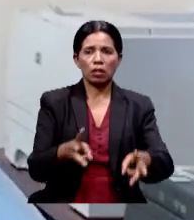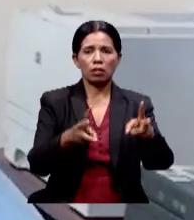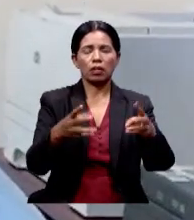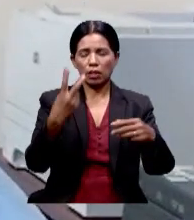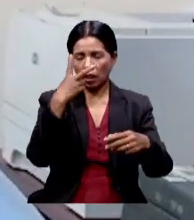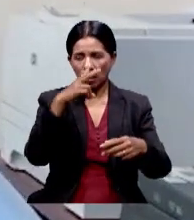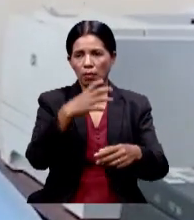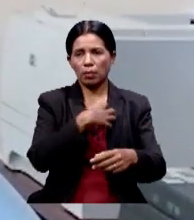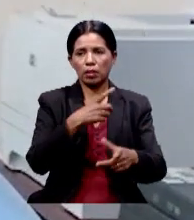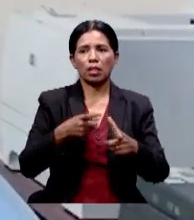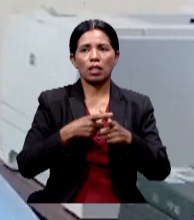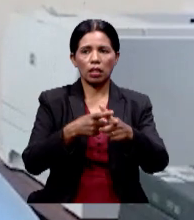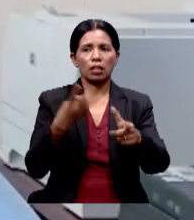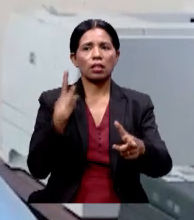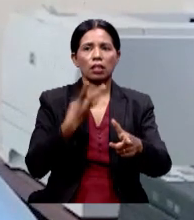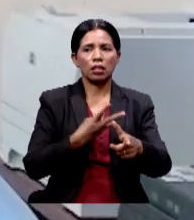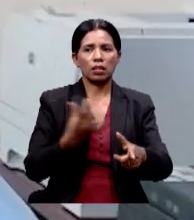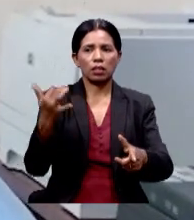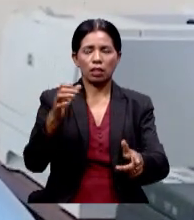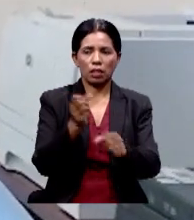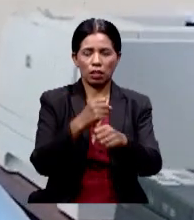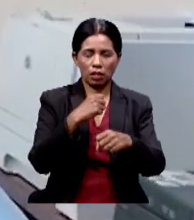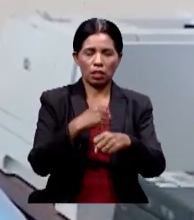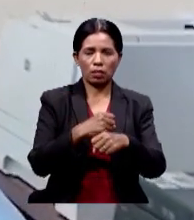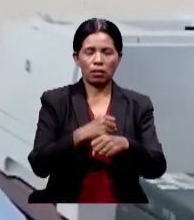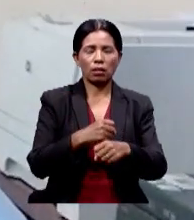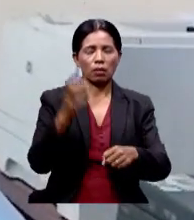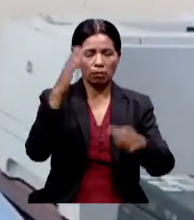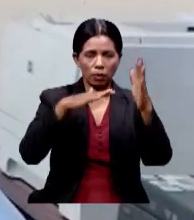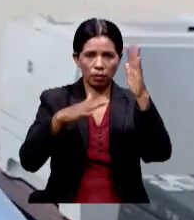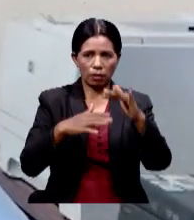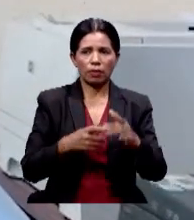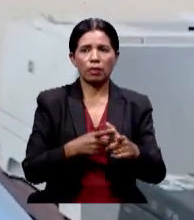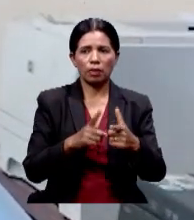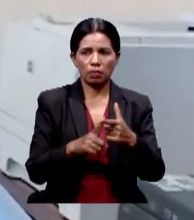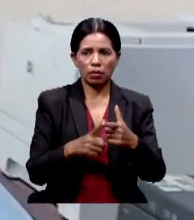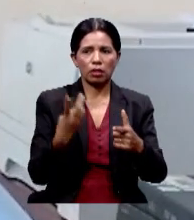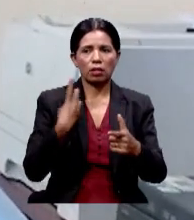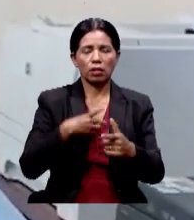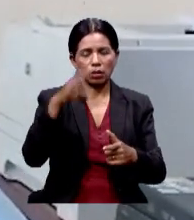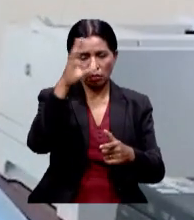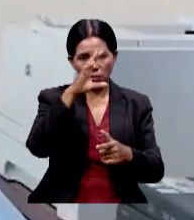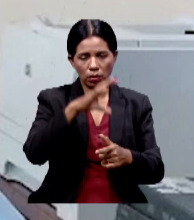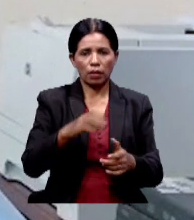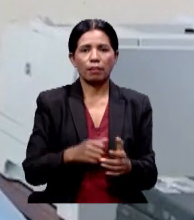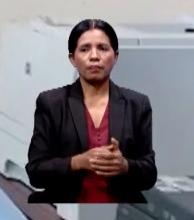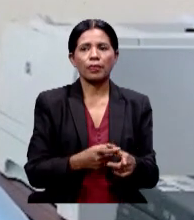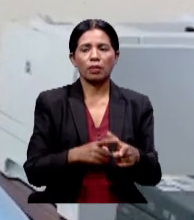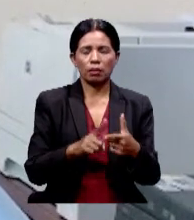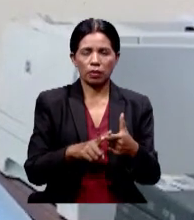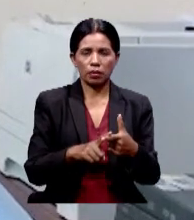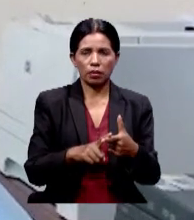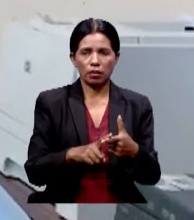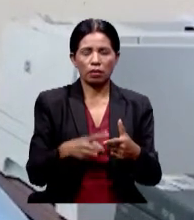patroli halaikari kita considera kata sir nebe maka tu sai autor, ba problema. Itse bukatuir, no mo